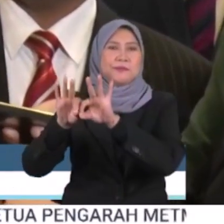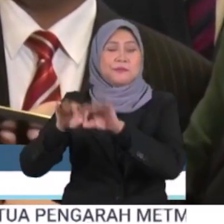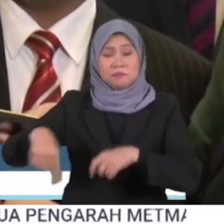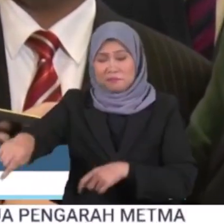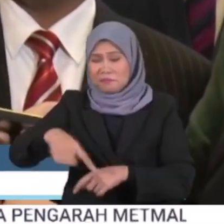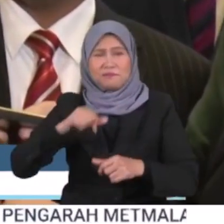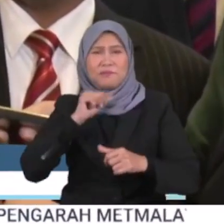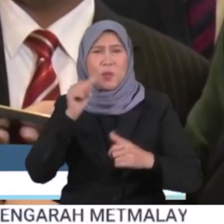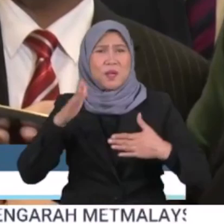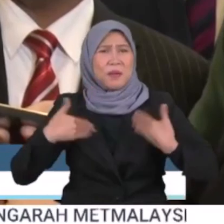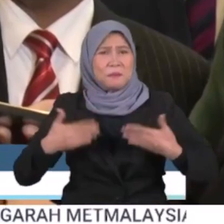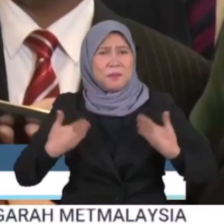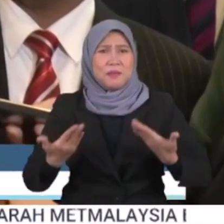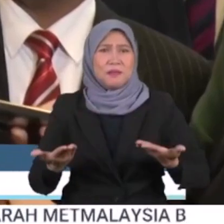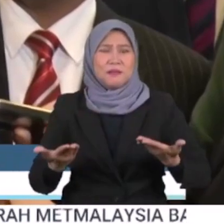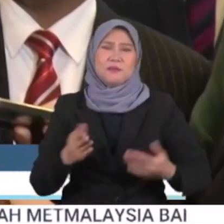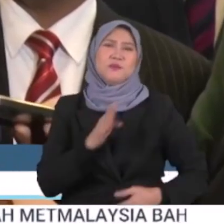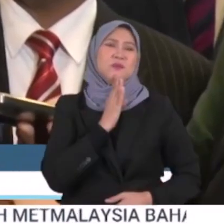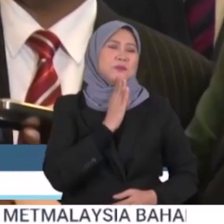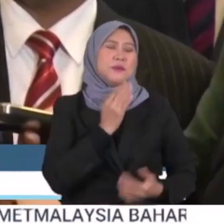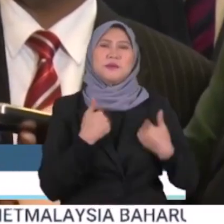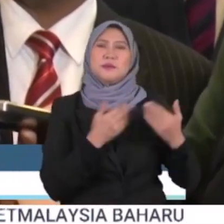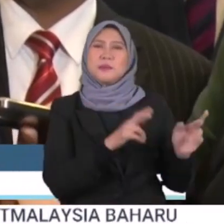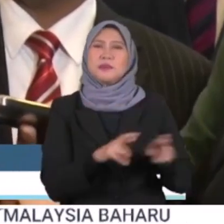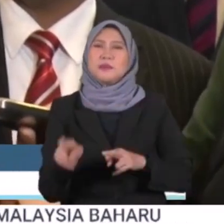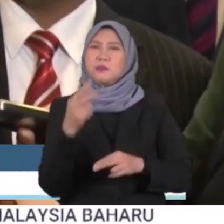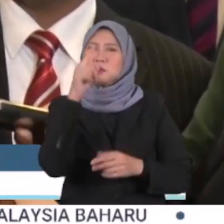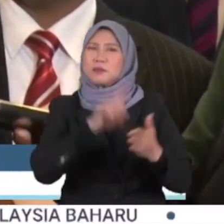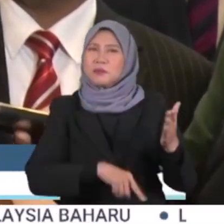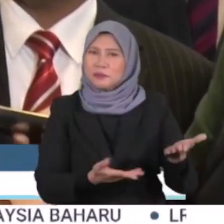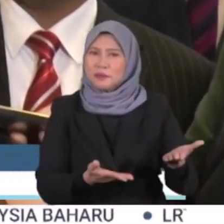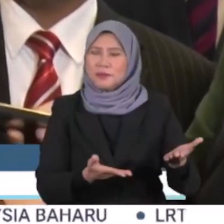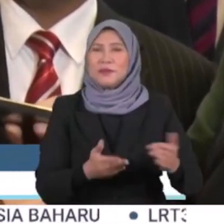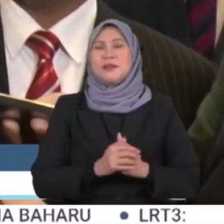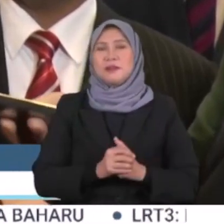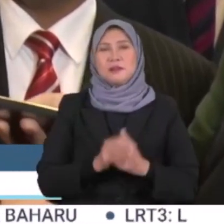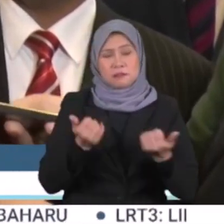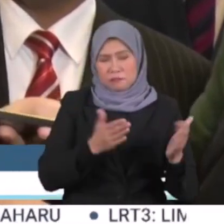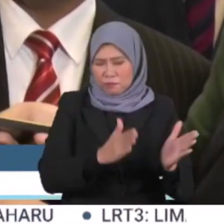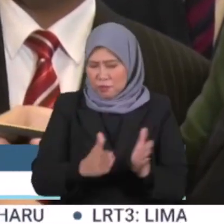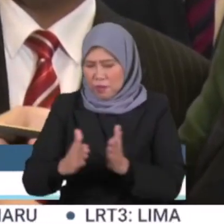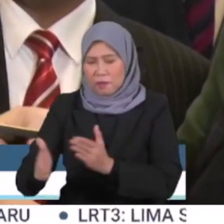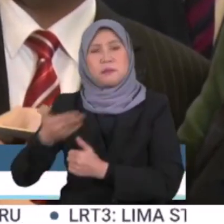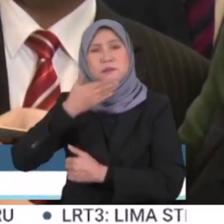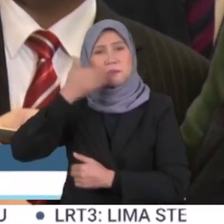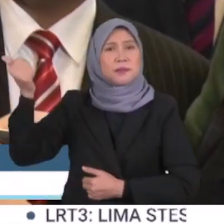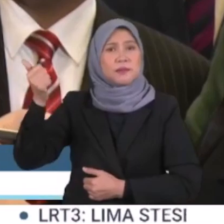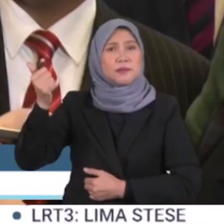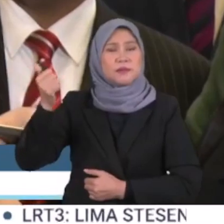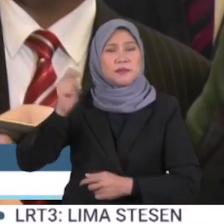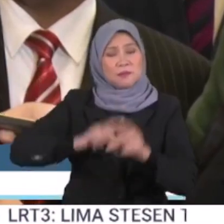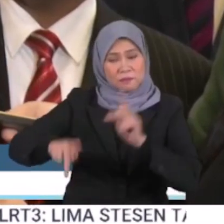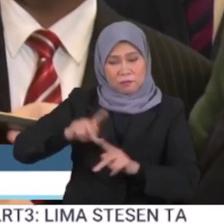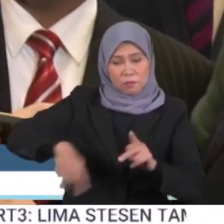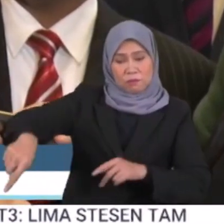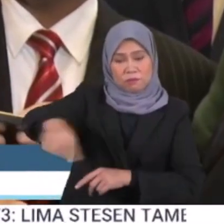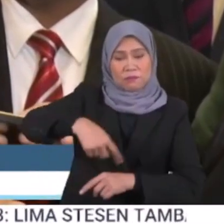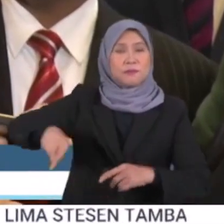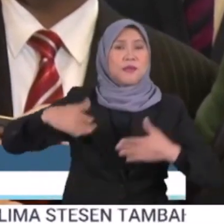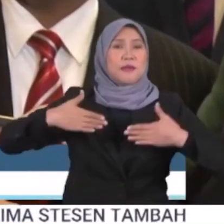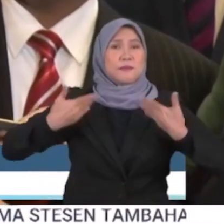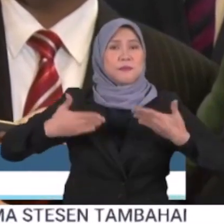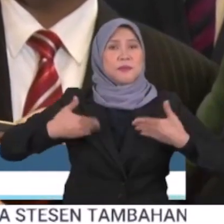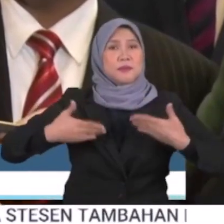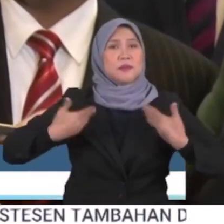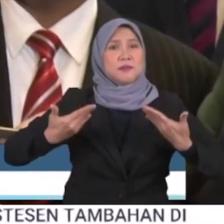rasa bahagia, maka tak guna kita ada perancangan. Pelancangan yang rapi, the best benchmark is the people's happiness